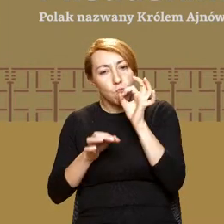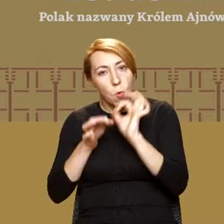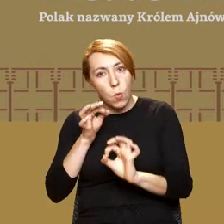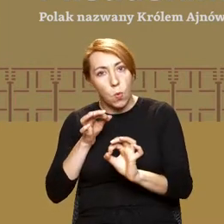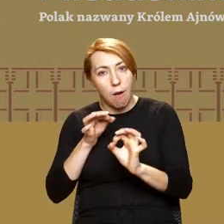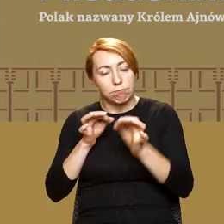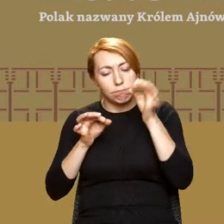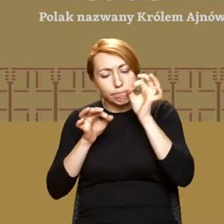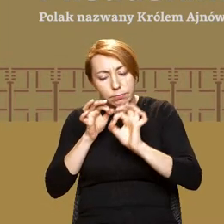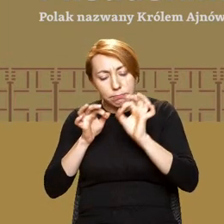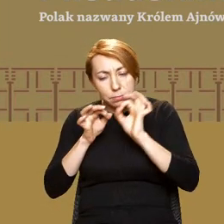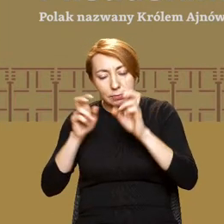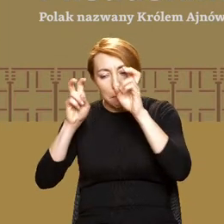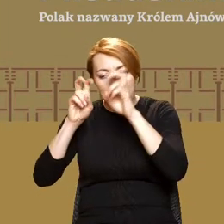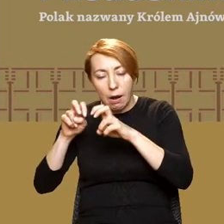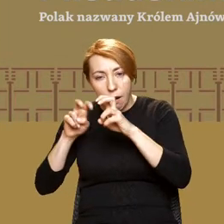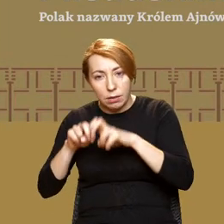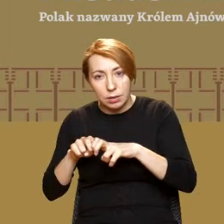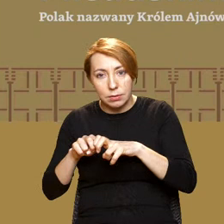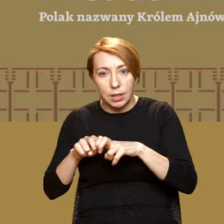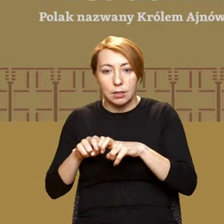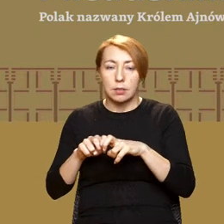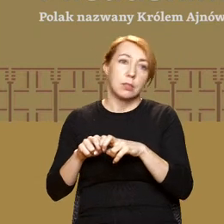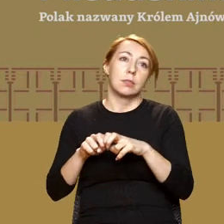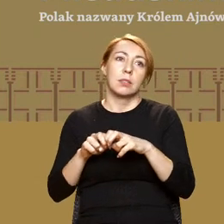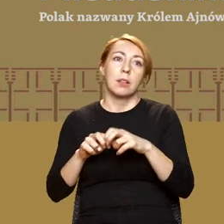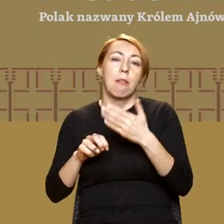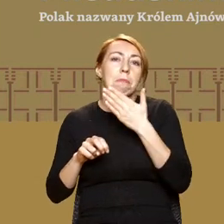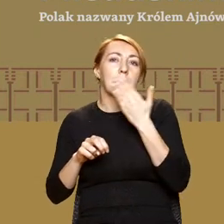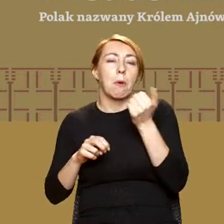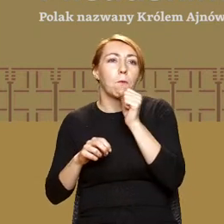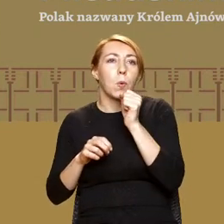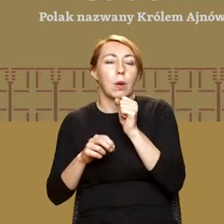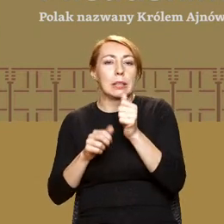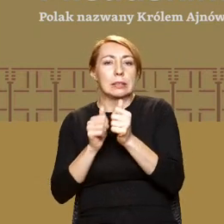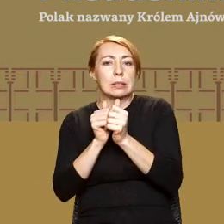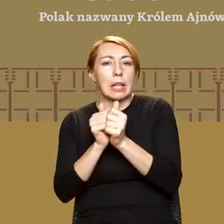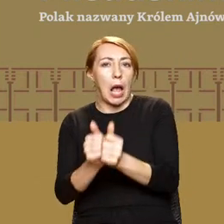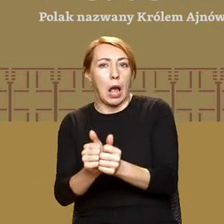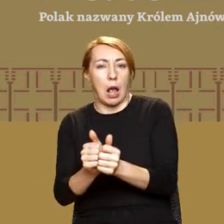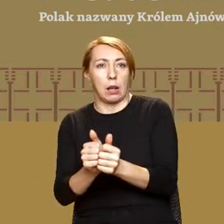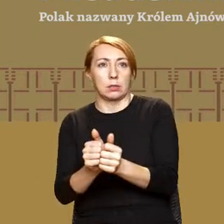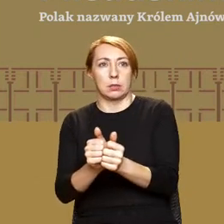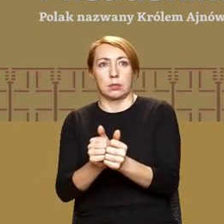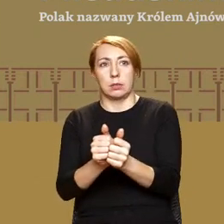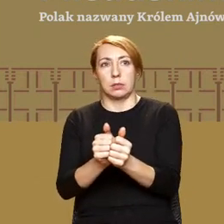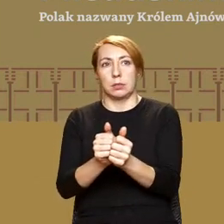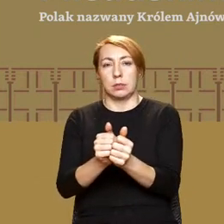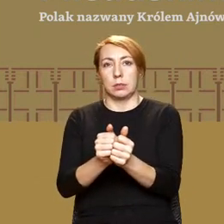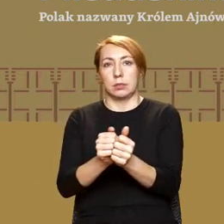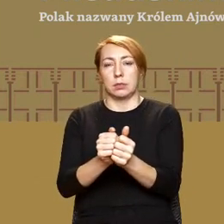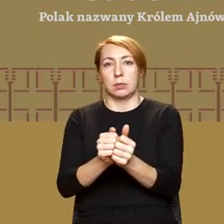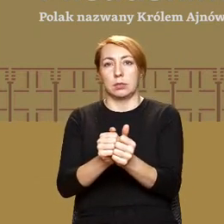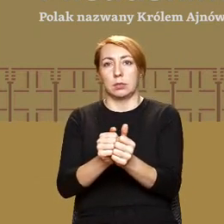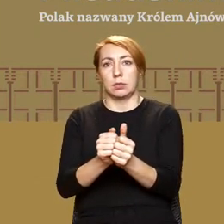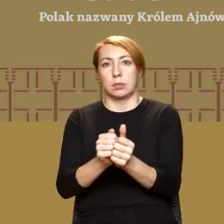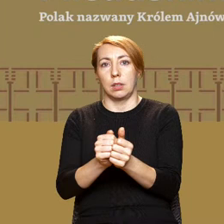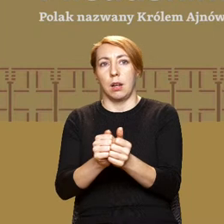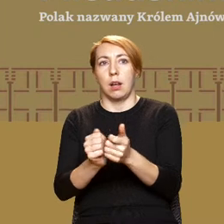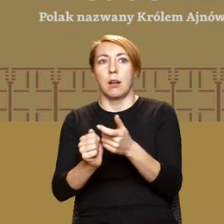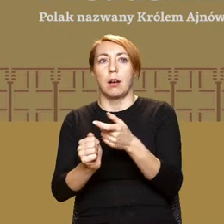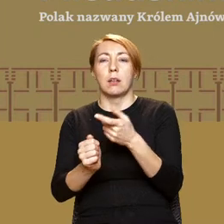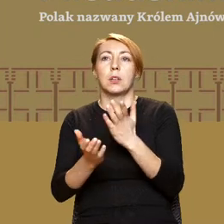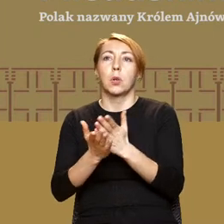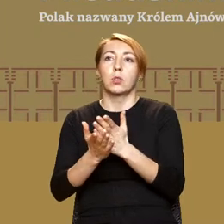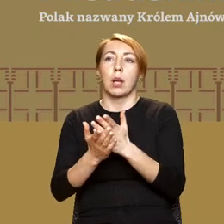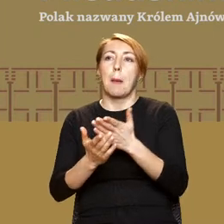skrupulatny badacz nie zostawił żadnego zdania, żadnego stwierdzenia w takiej formie. Tak było i już.